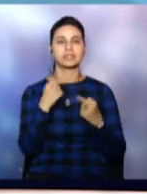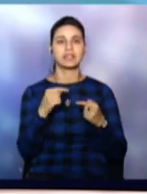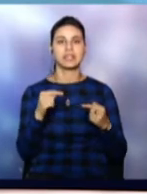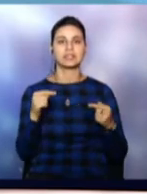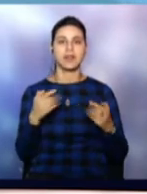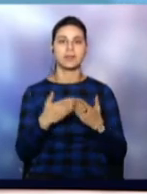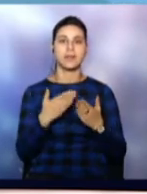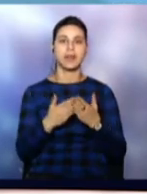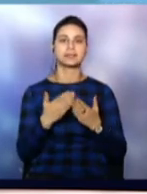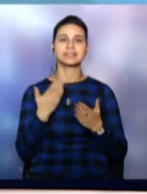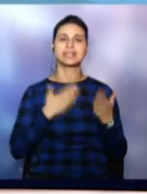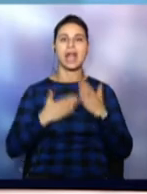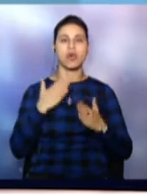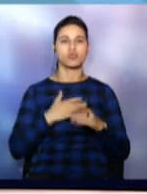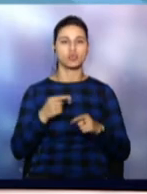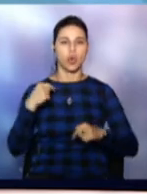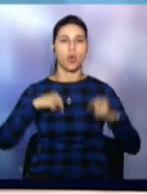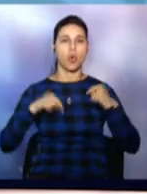სეროტონინი მათ შორის, ხო, და სეროტონინის